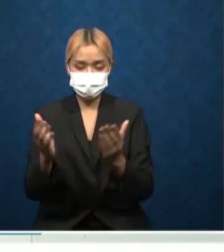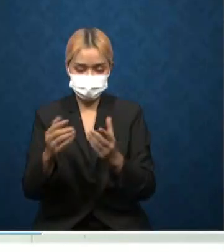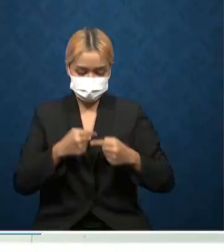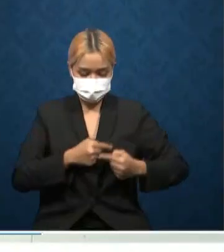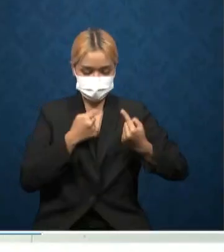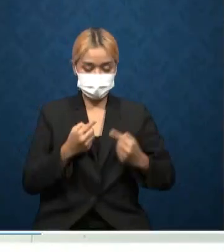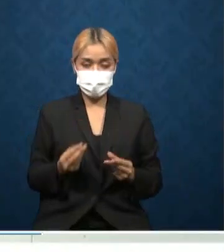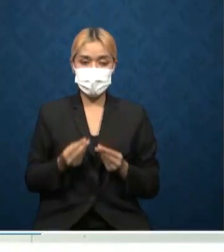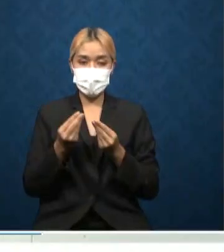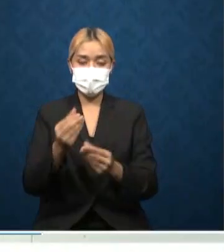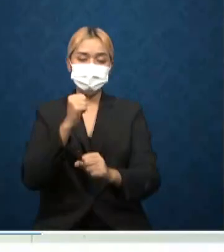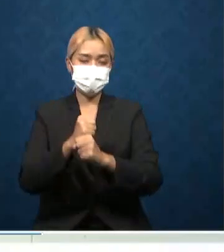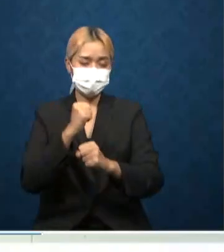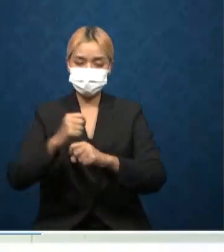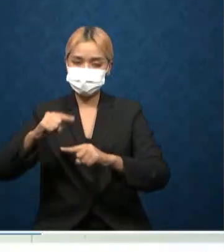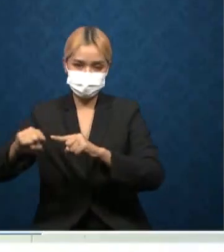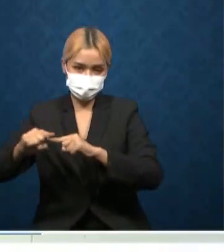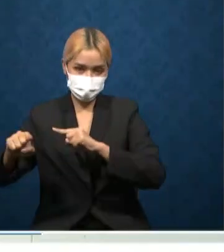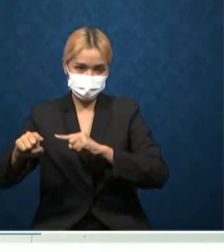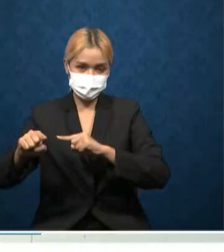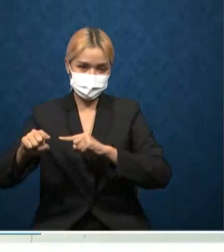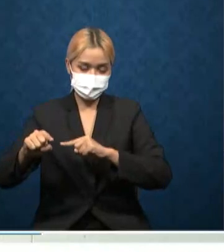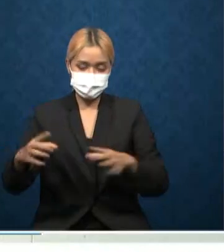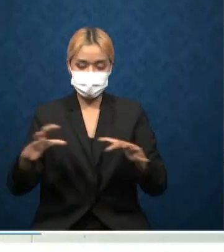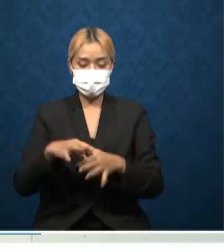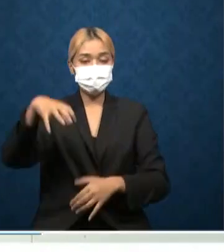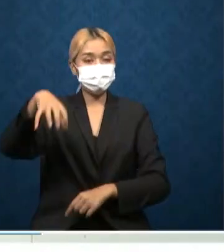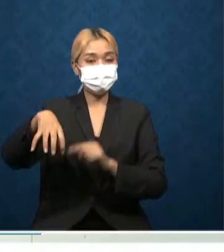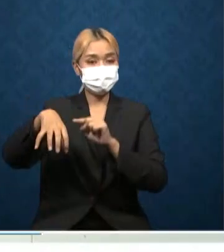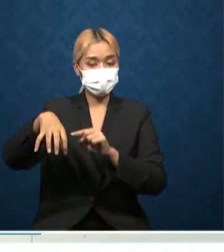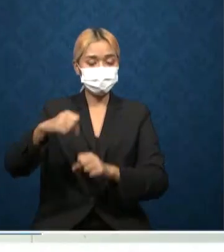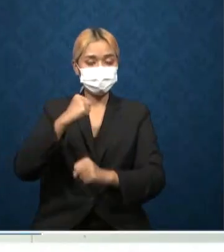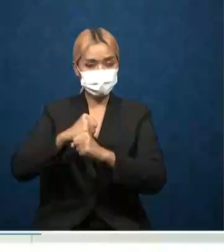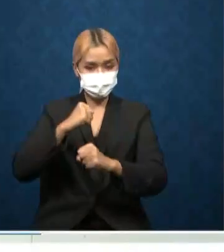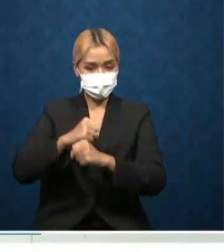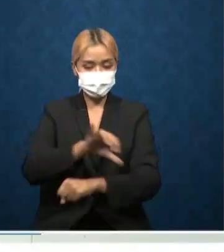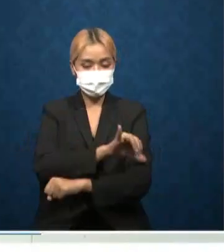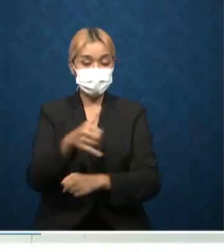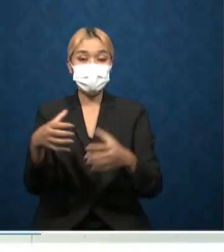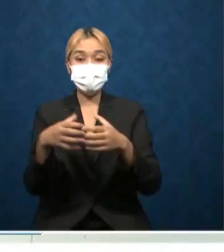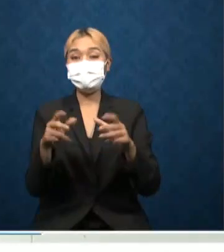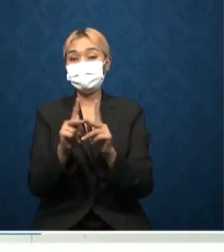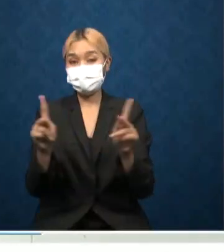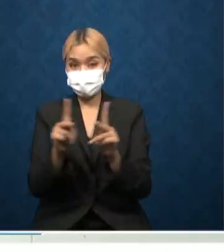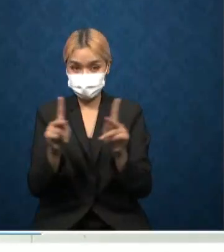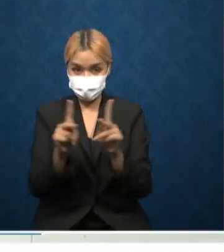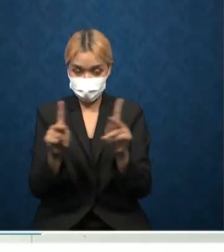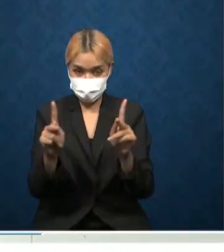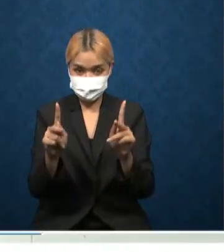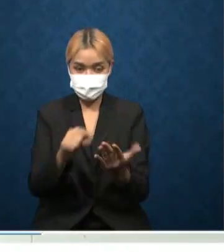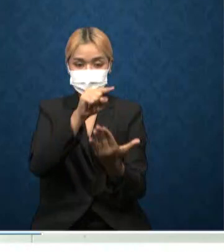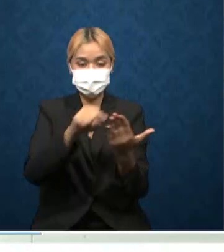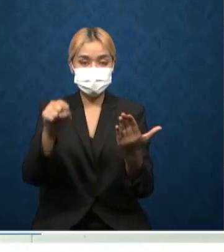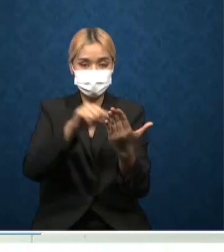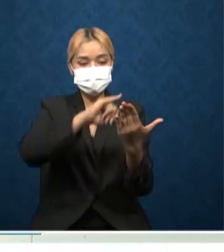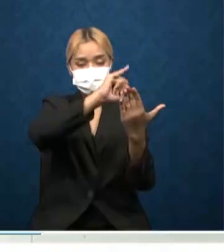ให้กำลังใจในการทำงานของทั้งในชั้นของสำนักงานและชั้นของคณะสำนักงานคณะกรรมการการเลือกตั้ง